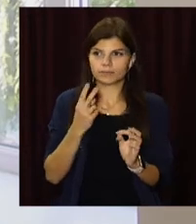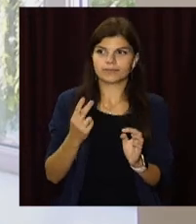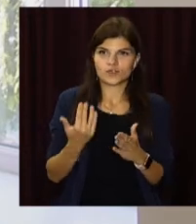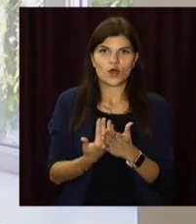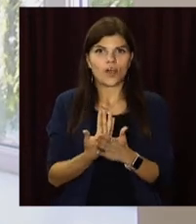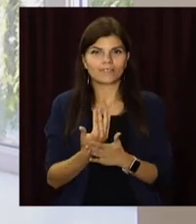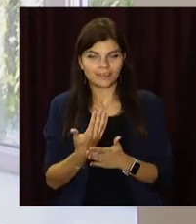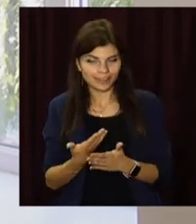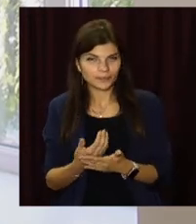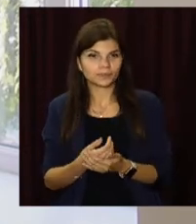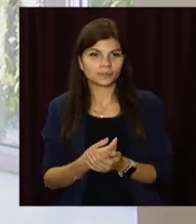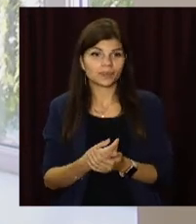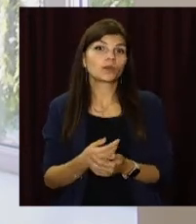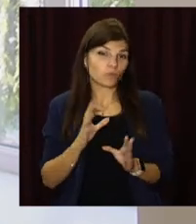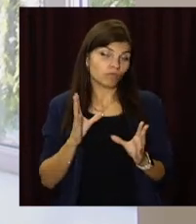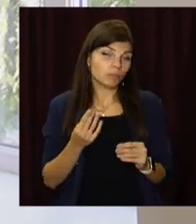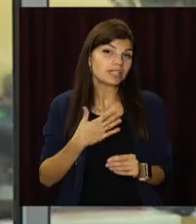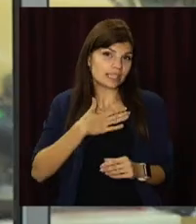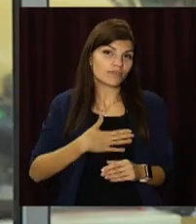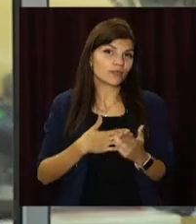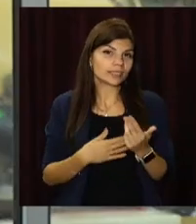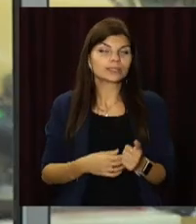тому задоволені.